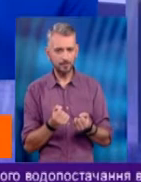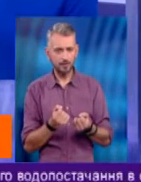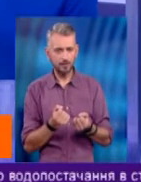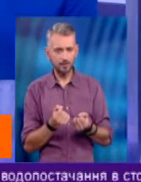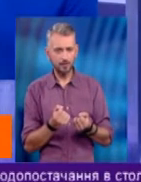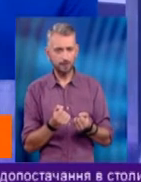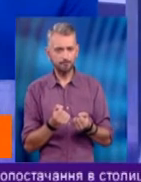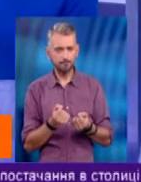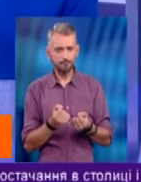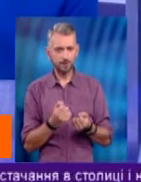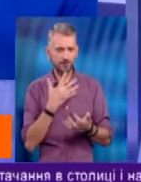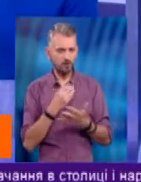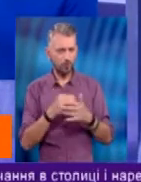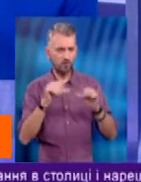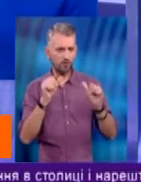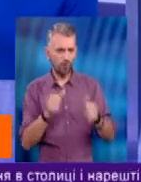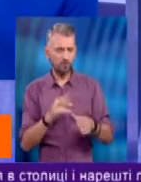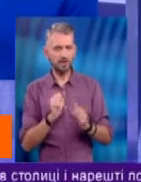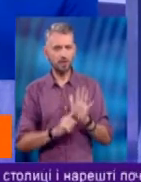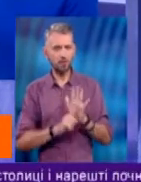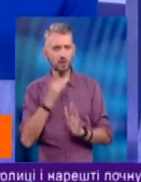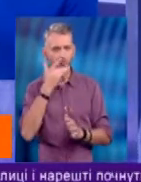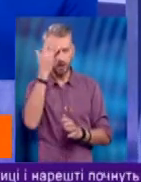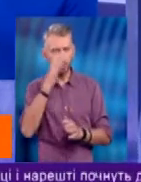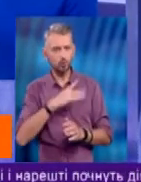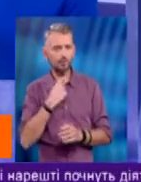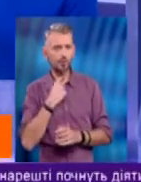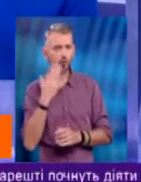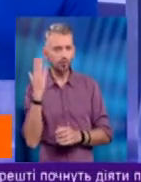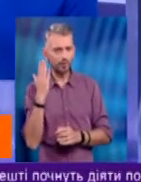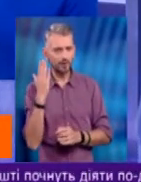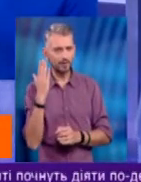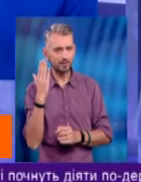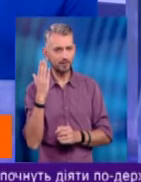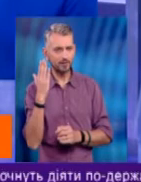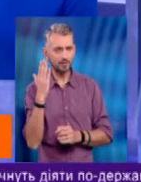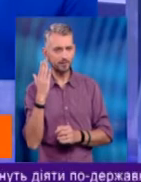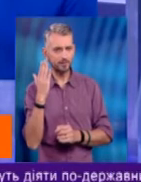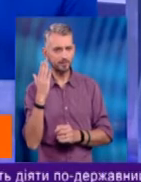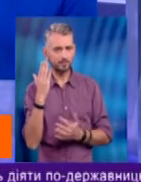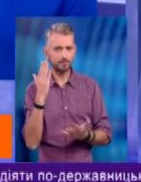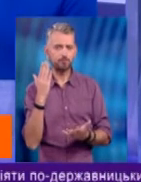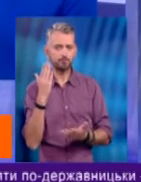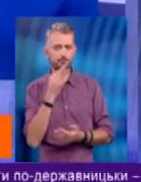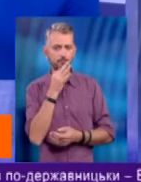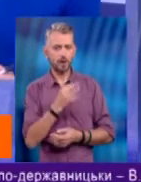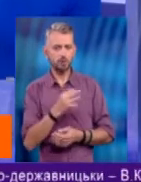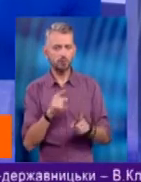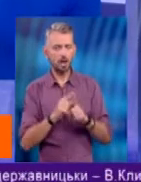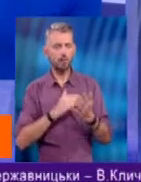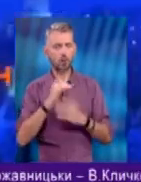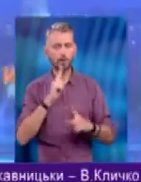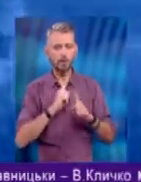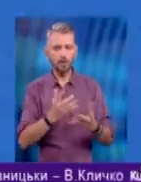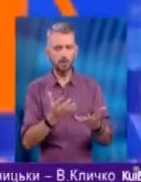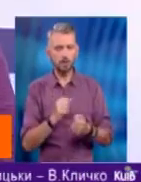певній, скажімо так, своїй формі, на початку літа були проголосовані, ну, скажімо так, Верховна Рада прийняла